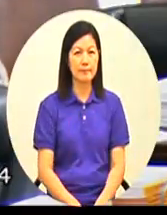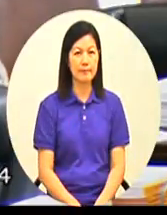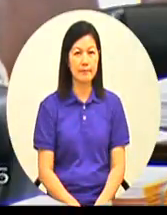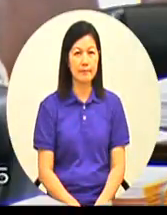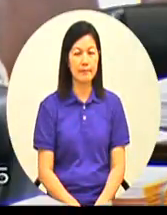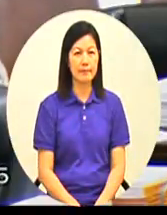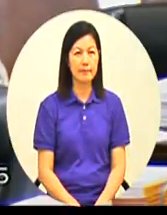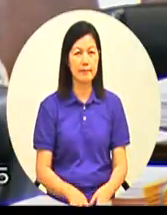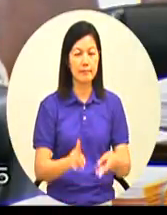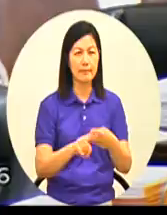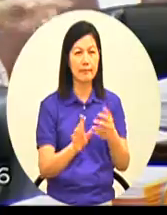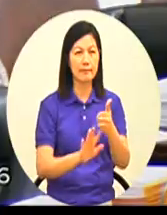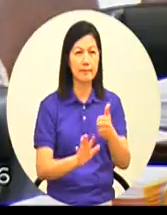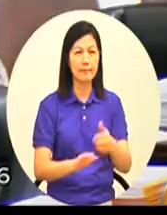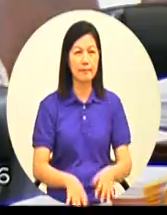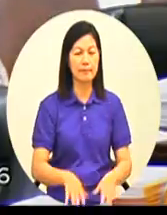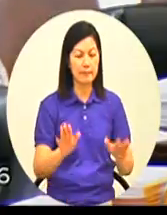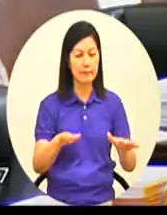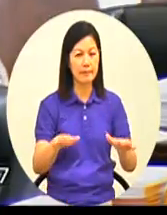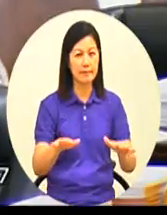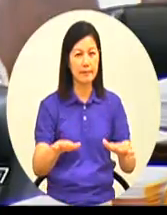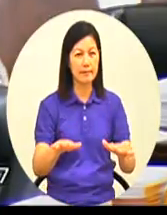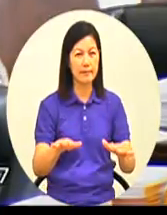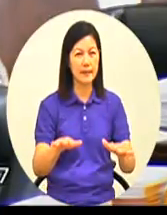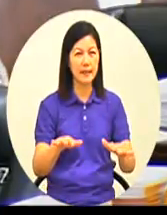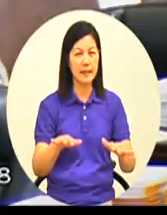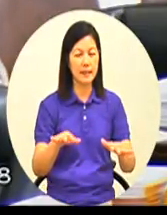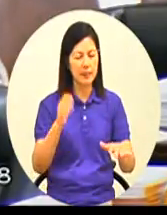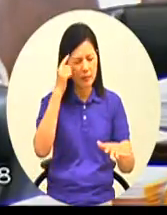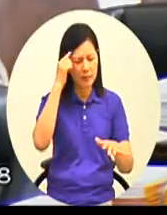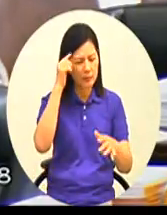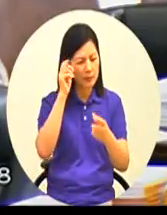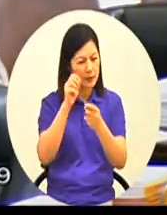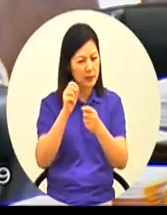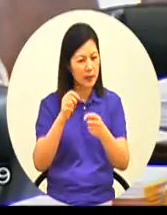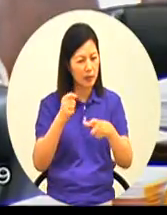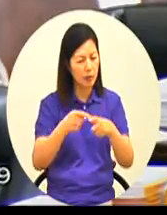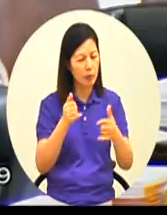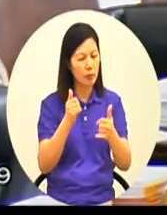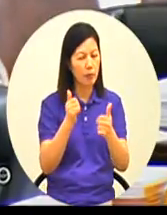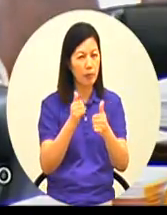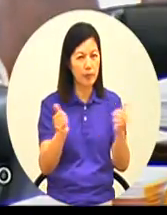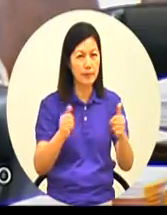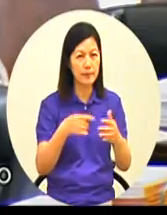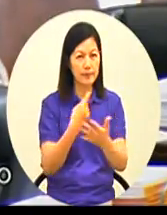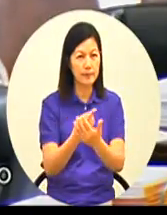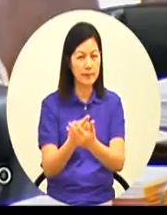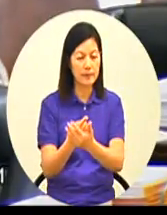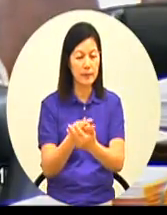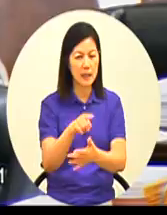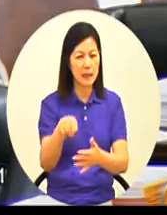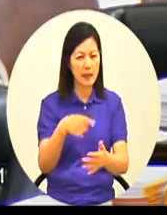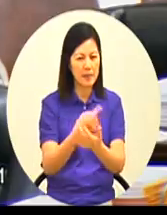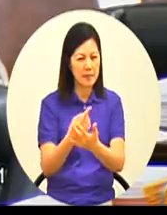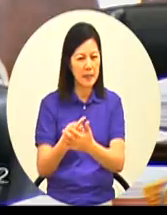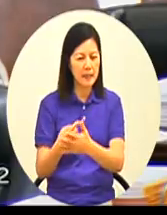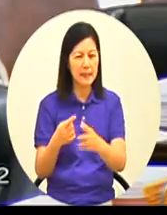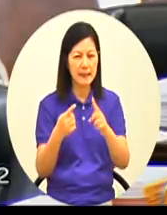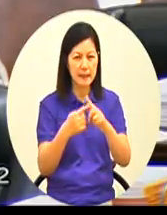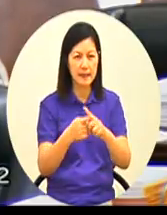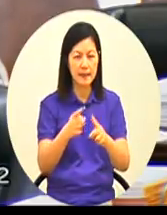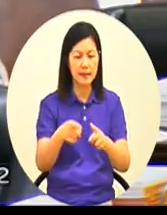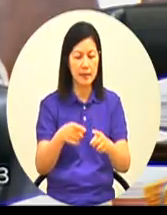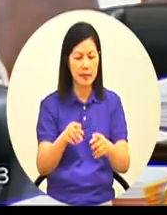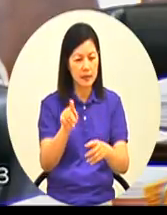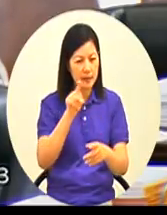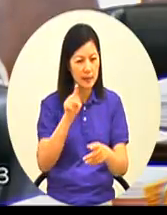主委。我想今天很包括这几天真的是大家对公民参与那 就像每一个人应该透过制度，